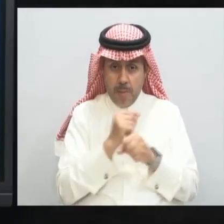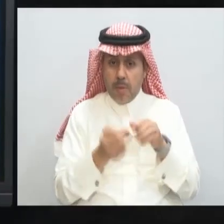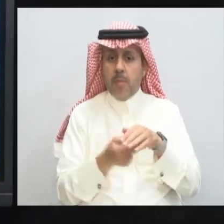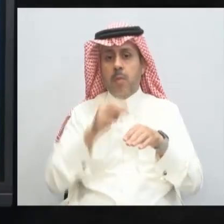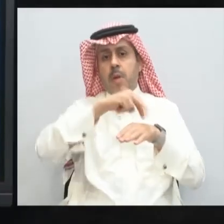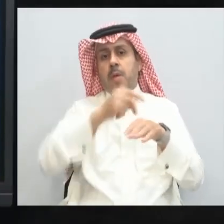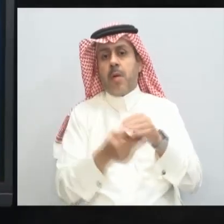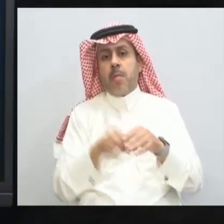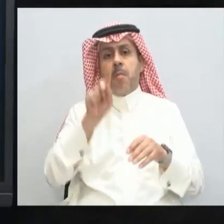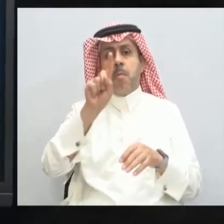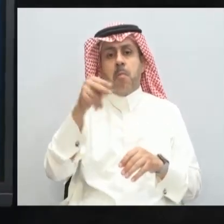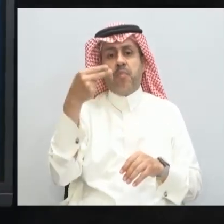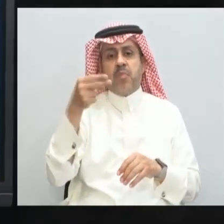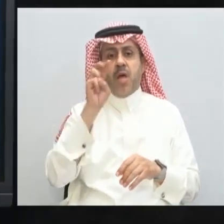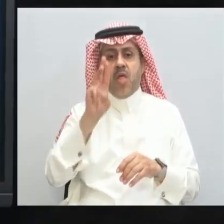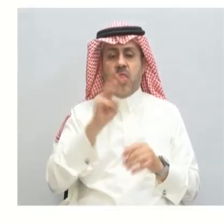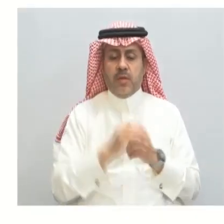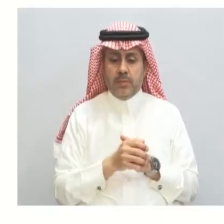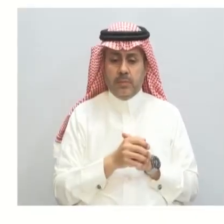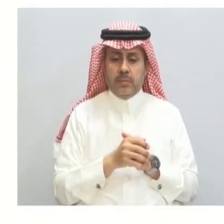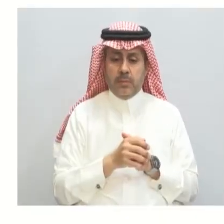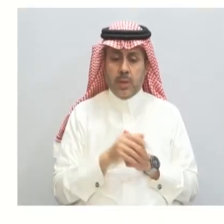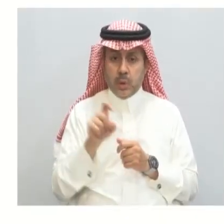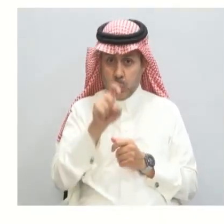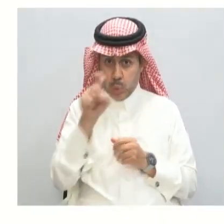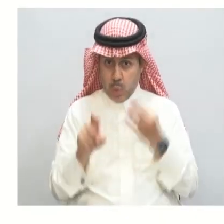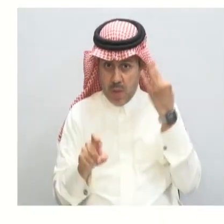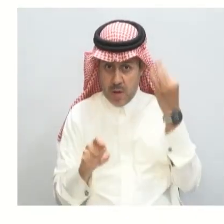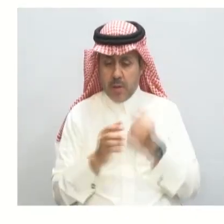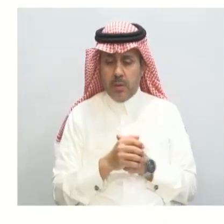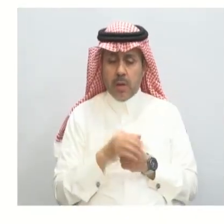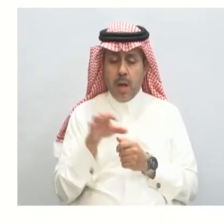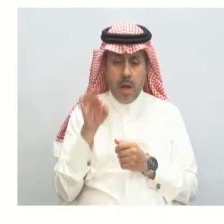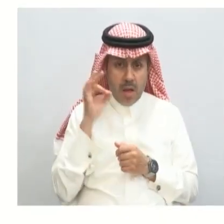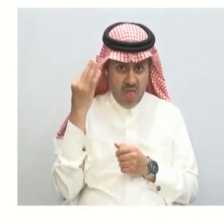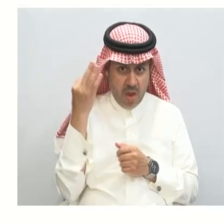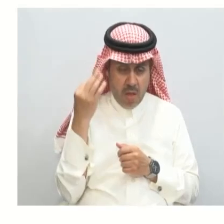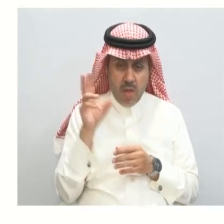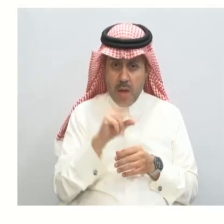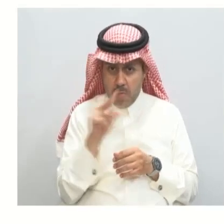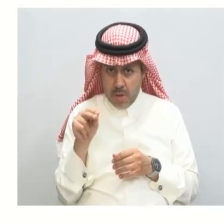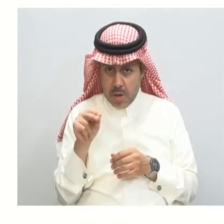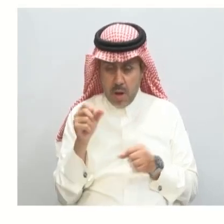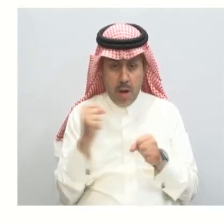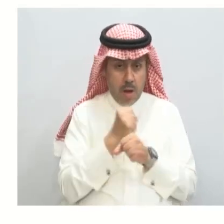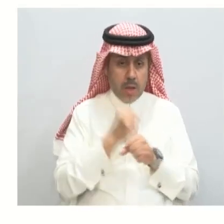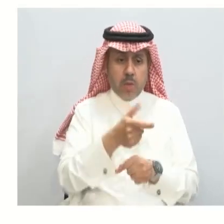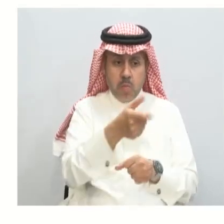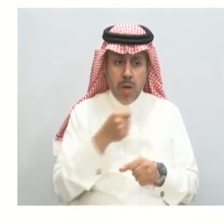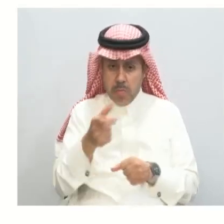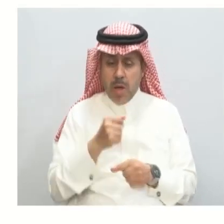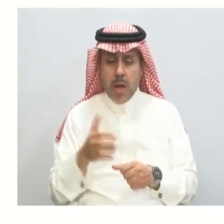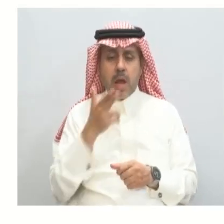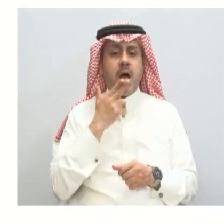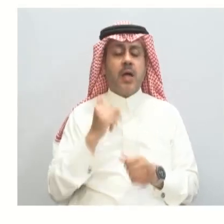القبور بعد ذلك السؤال الاخر هات ثلاثه امثله لطرق كسب المال الحلال وثلاثه امثله لاوجه